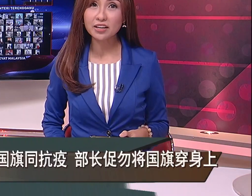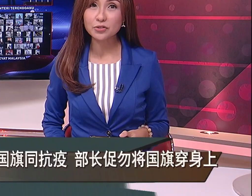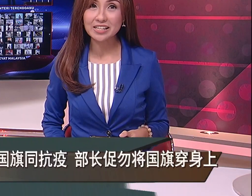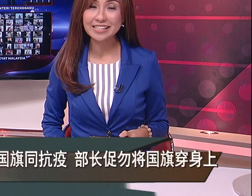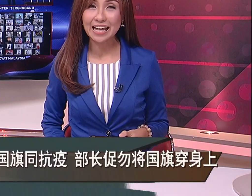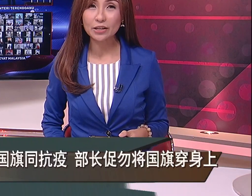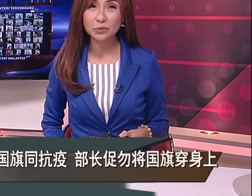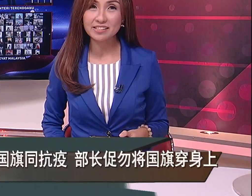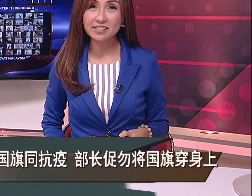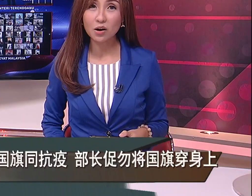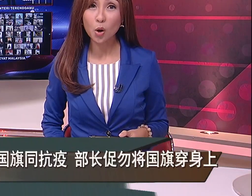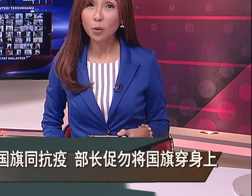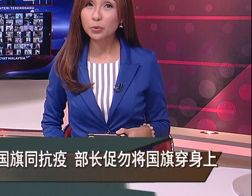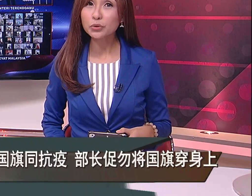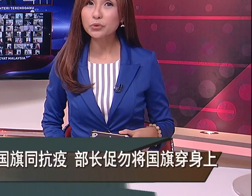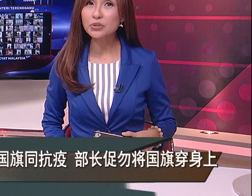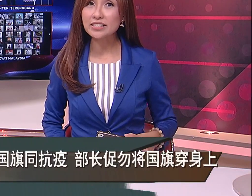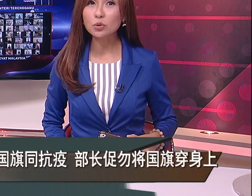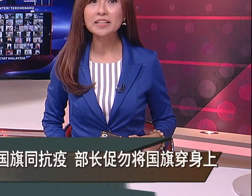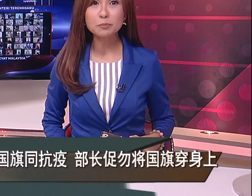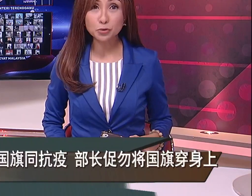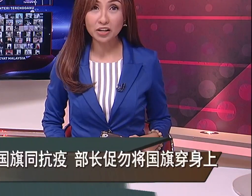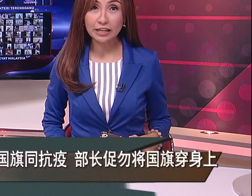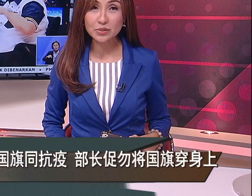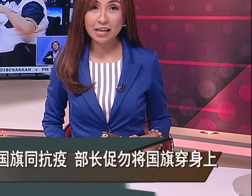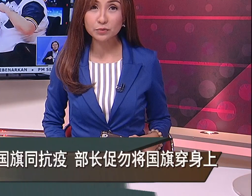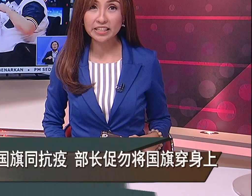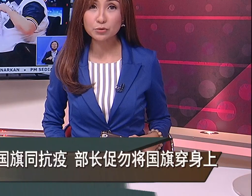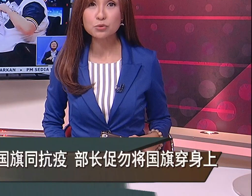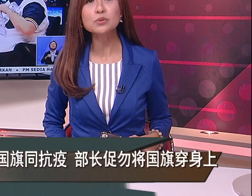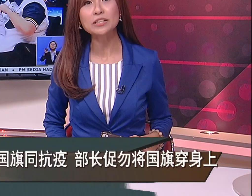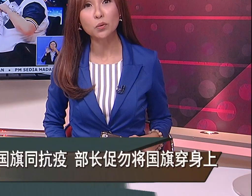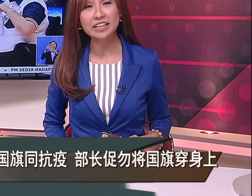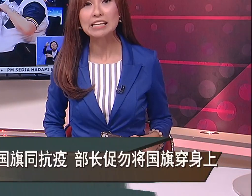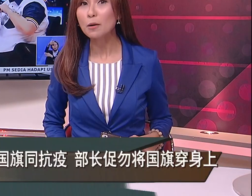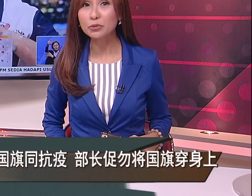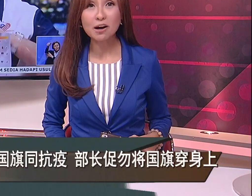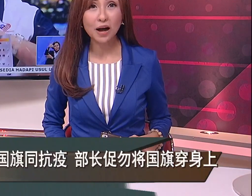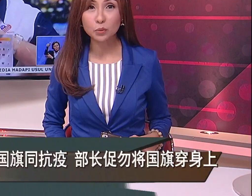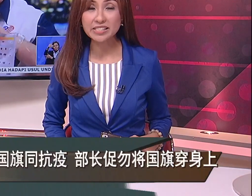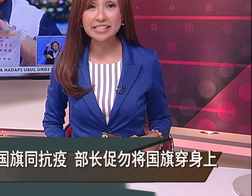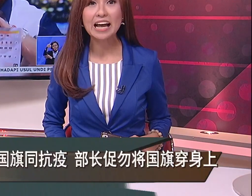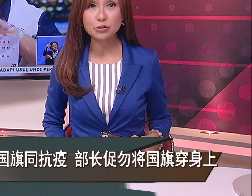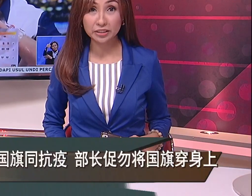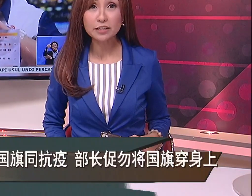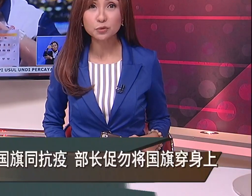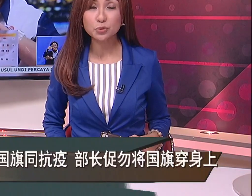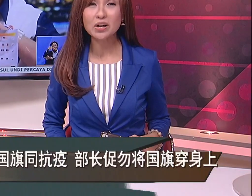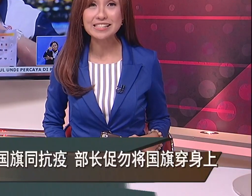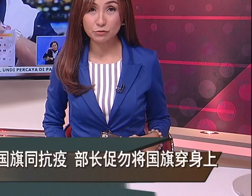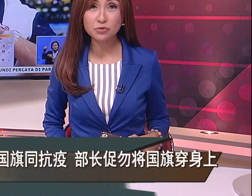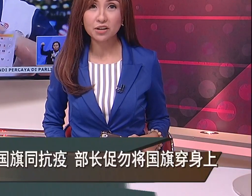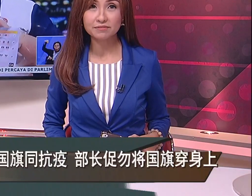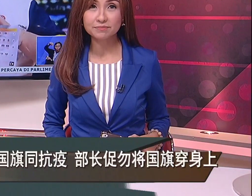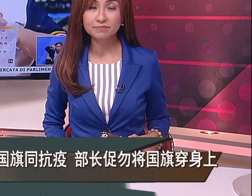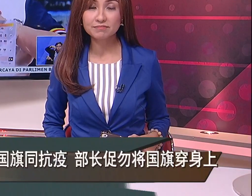身上，展现爱国情操。不过，通讯及多媒体部长拿督塞夫丁就促请国人不要把国旗改成衣服穿